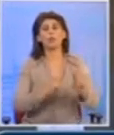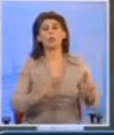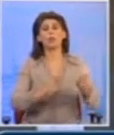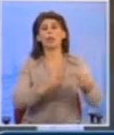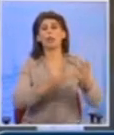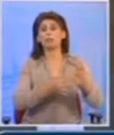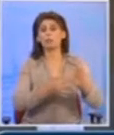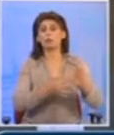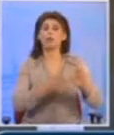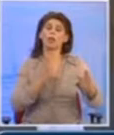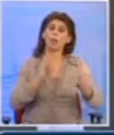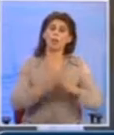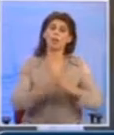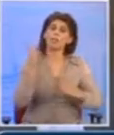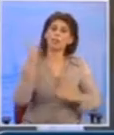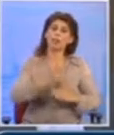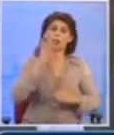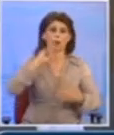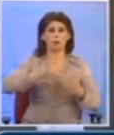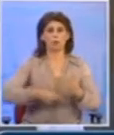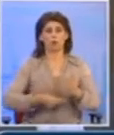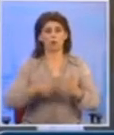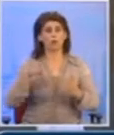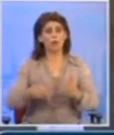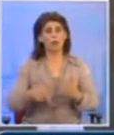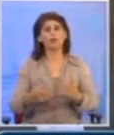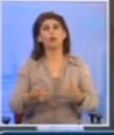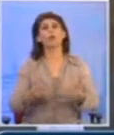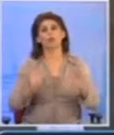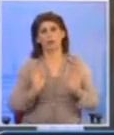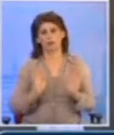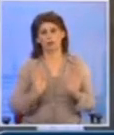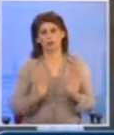οργανισμούς και άμεση καταγγελία του μνημονίου. Και αυτό δεν έχει γίνει.